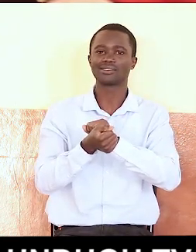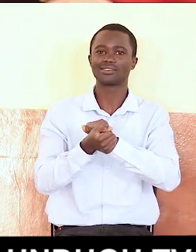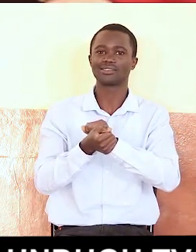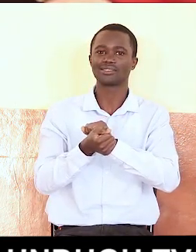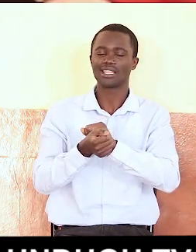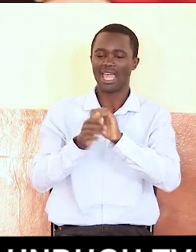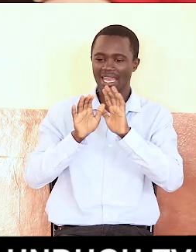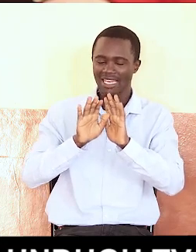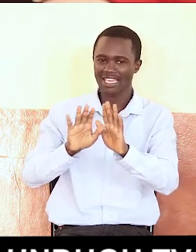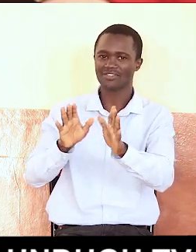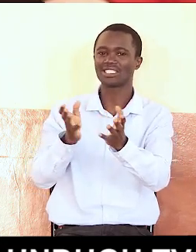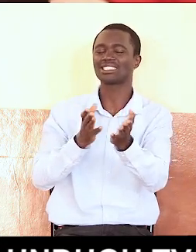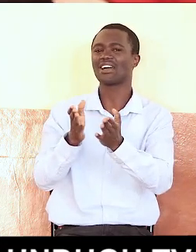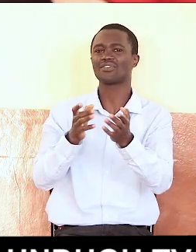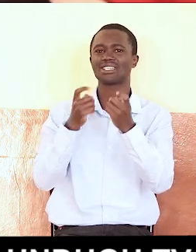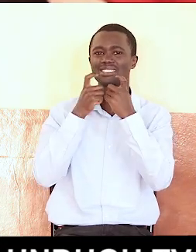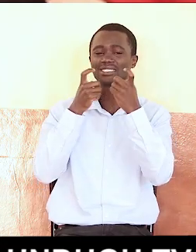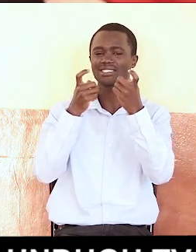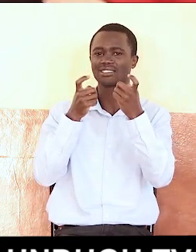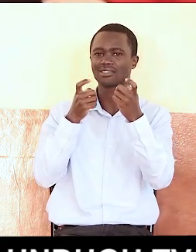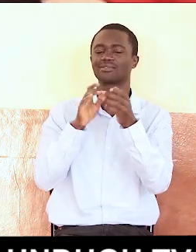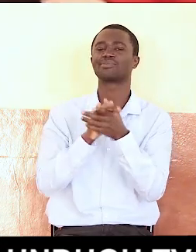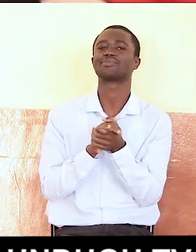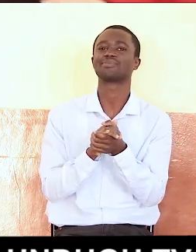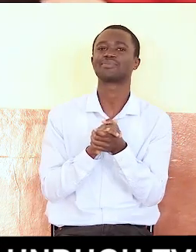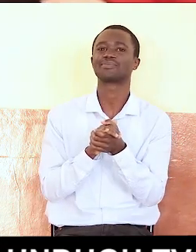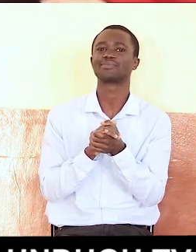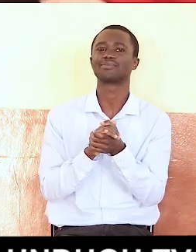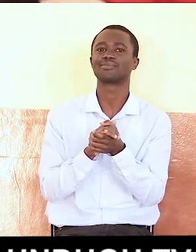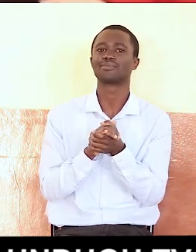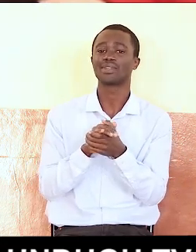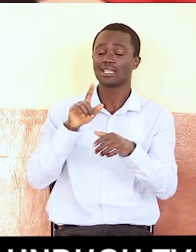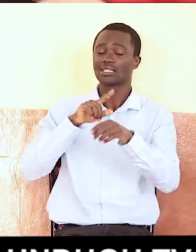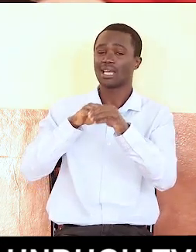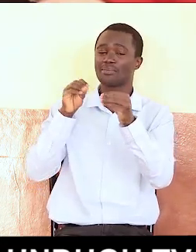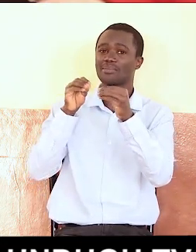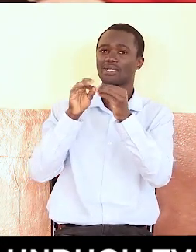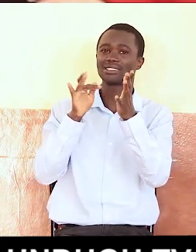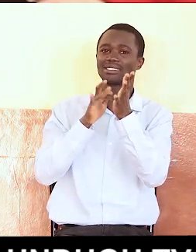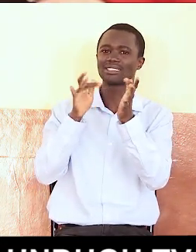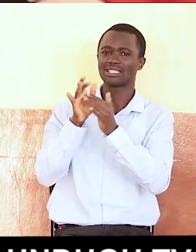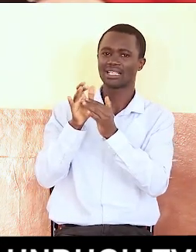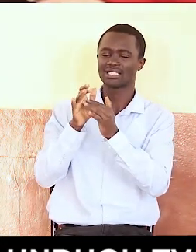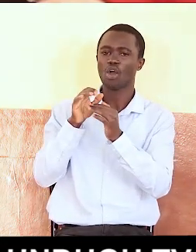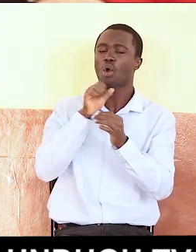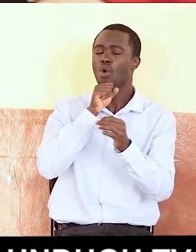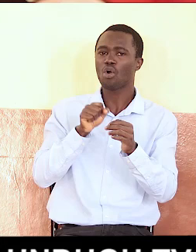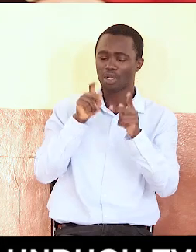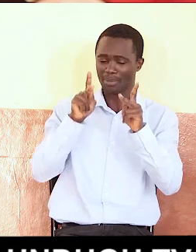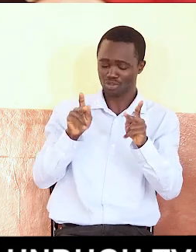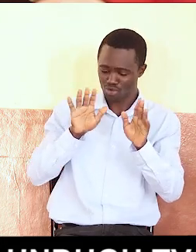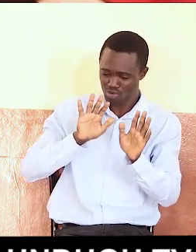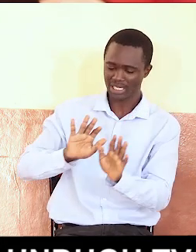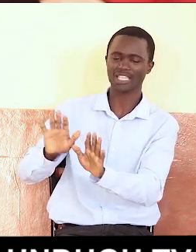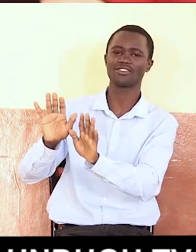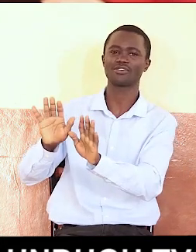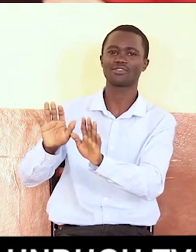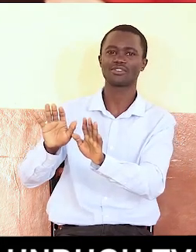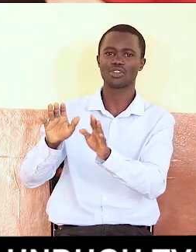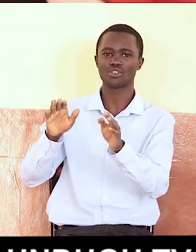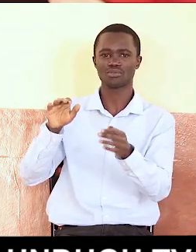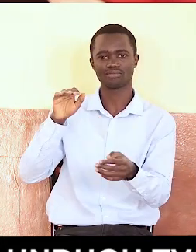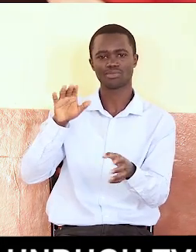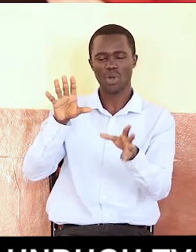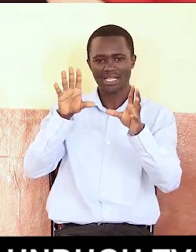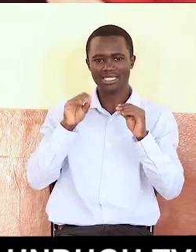kutumikia dhambi. Utu wa kale ukikutana na Yesu unauondoa, na unakubali kwanza